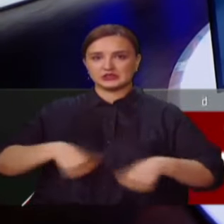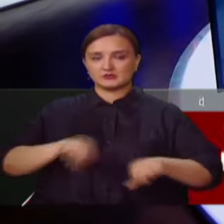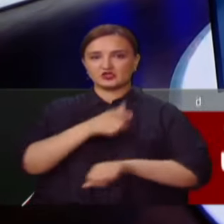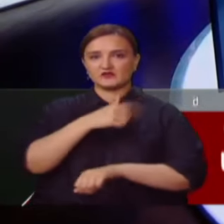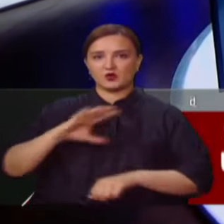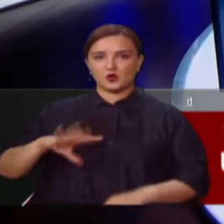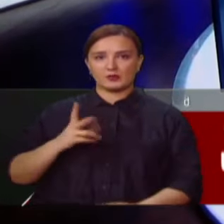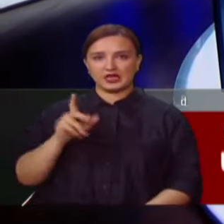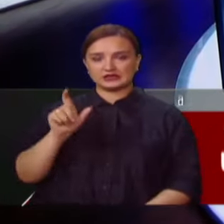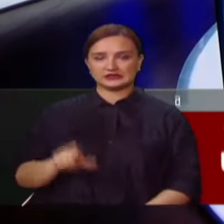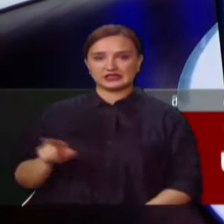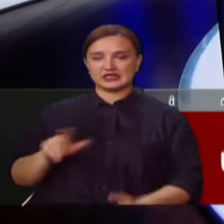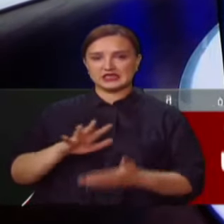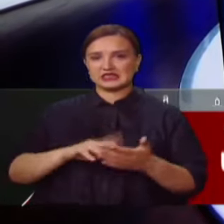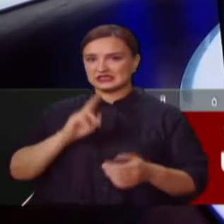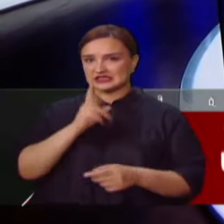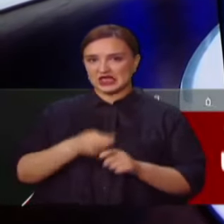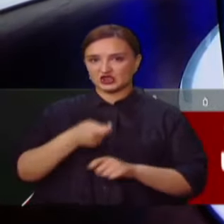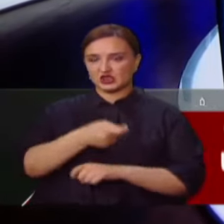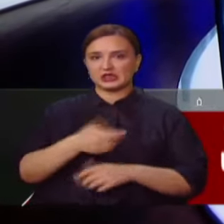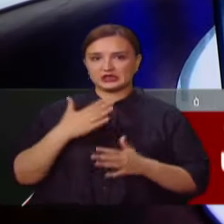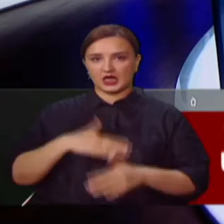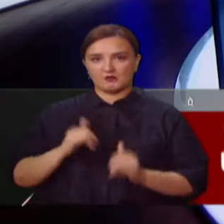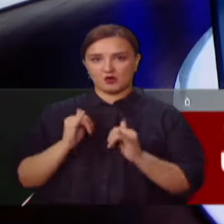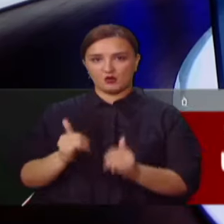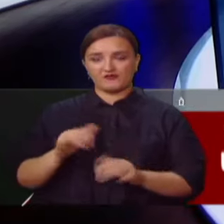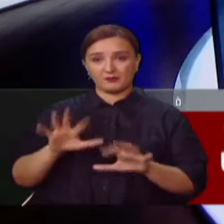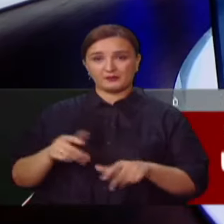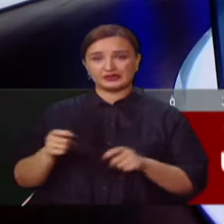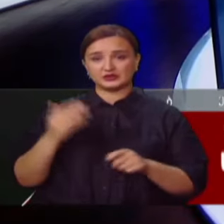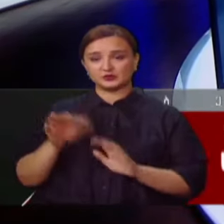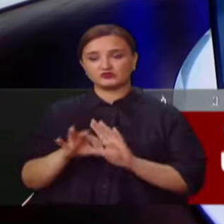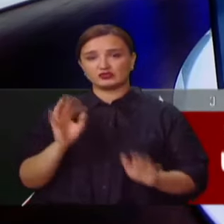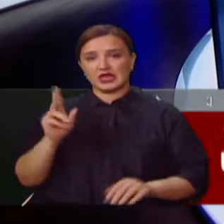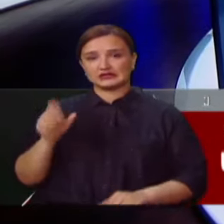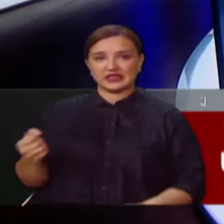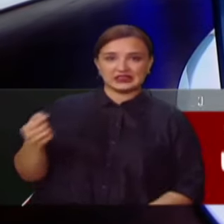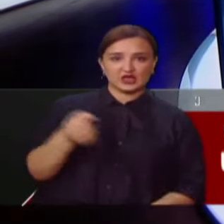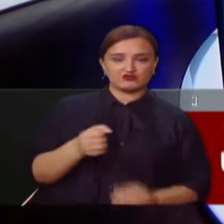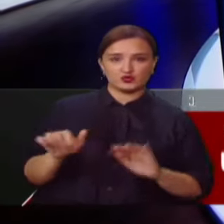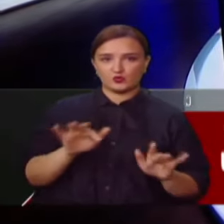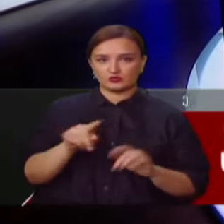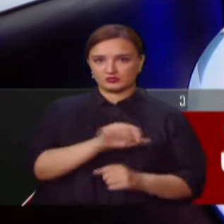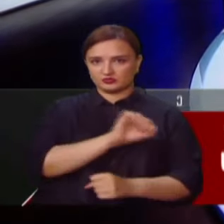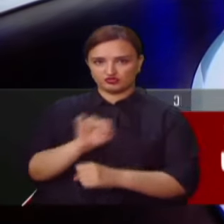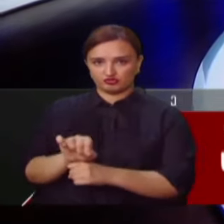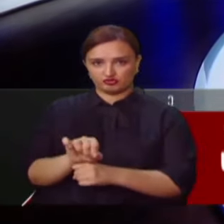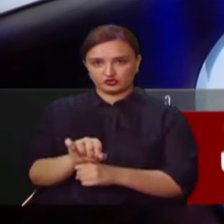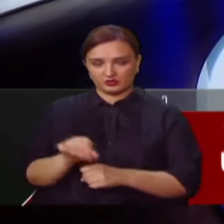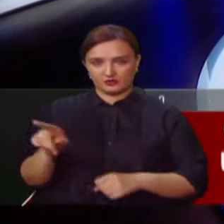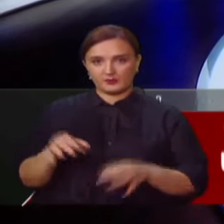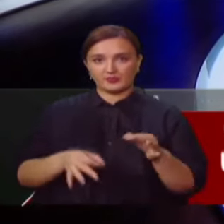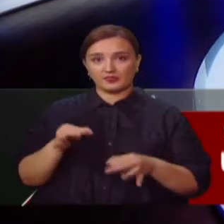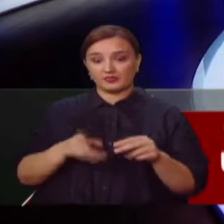ყოფილი კანდიდატის სარჩელის დაკმაყოფილება, რის შედეგადაც პრეზიდენტის მიერ შერჩეული კანდიდატის დანიშნვის პროცესი შეჩერდა და სამართალ